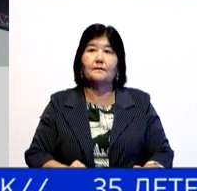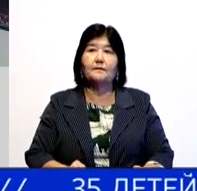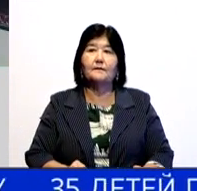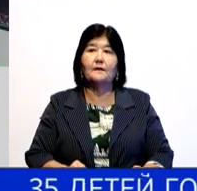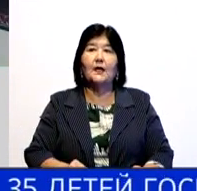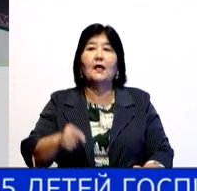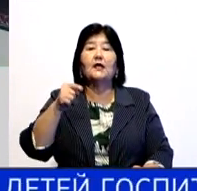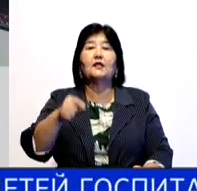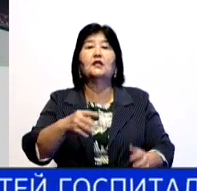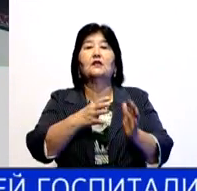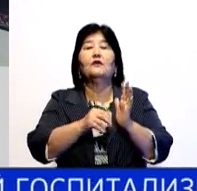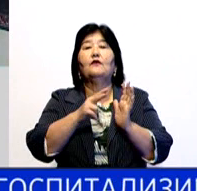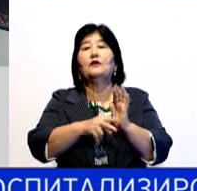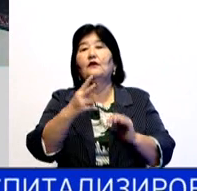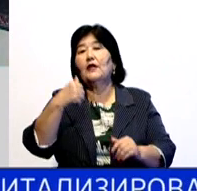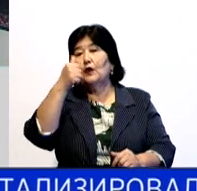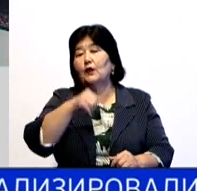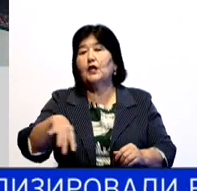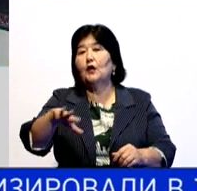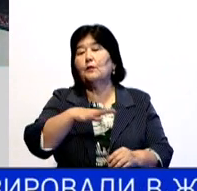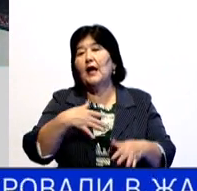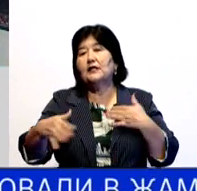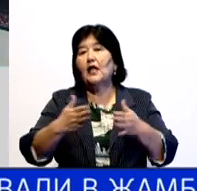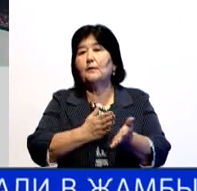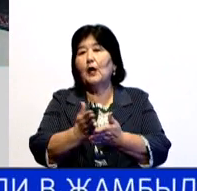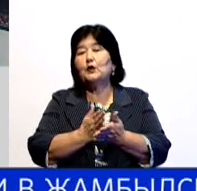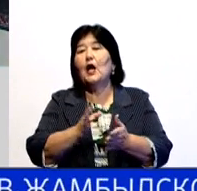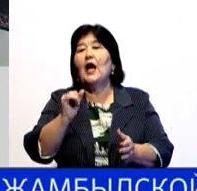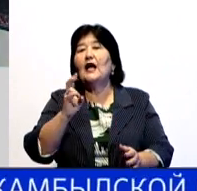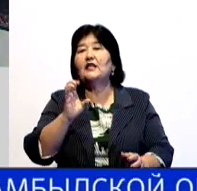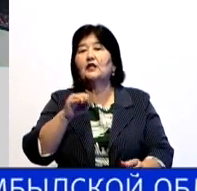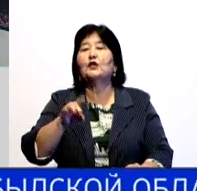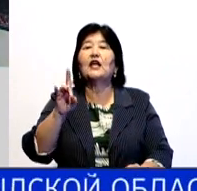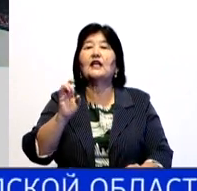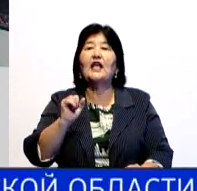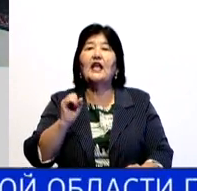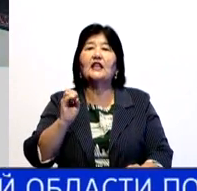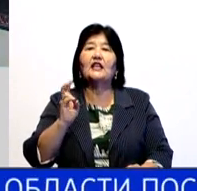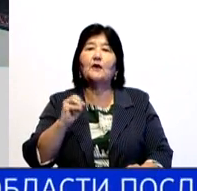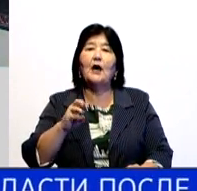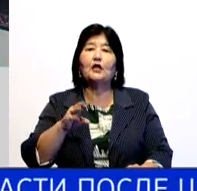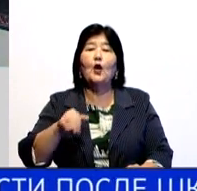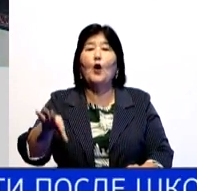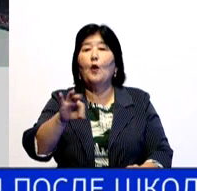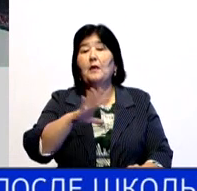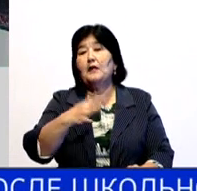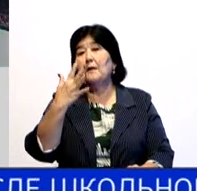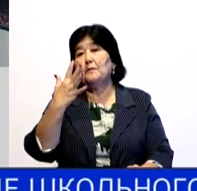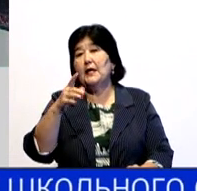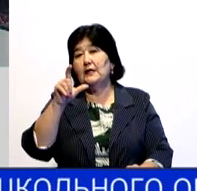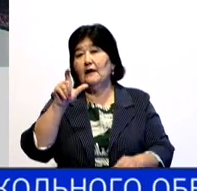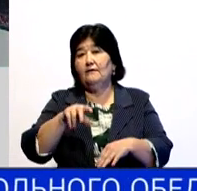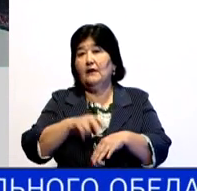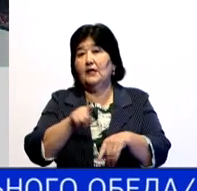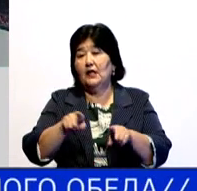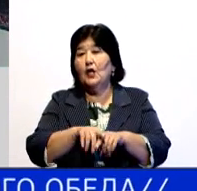В 1982 году в регионе была очень слабая служба анестезиологии и реаниматологии. На всю область было всего 5